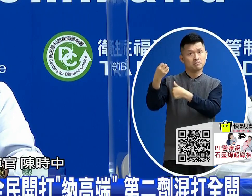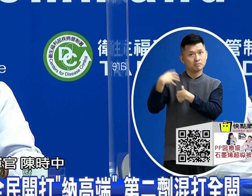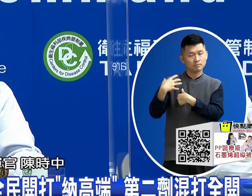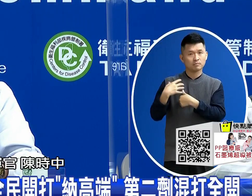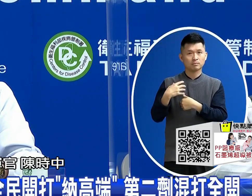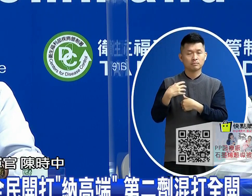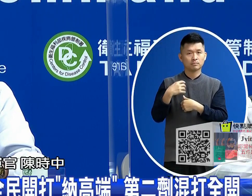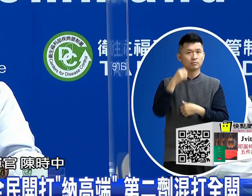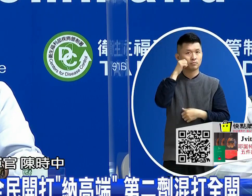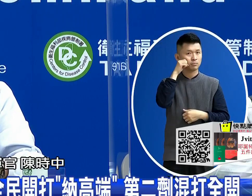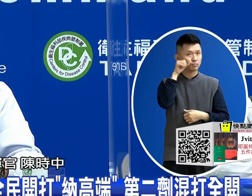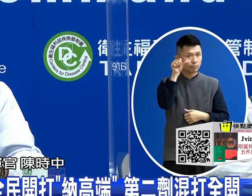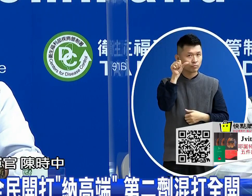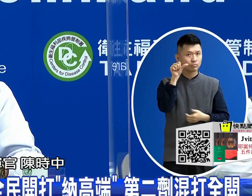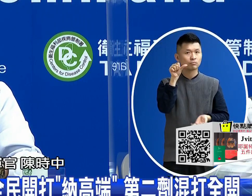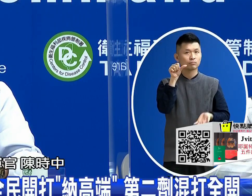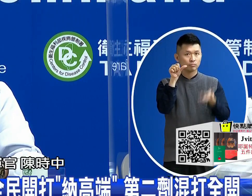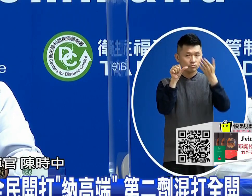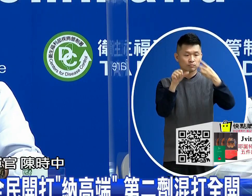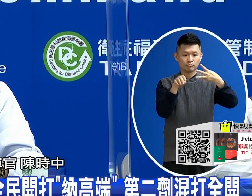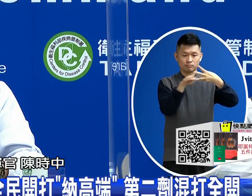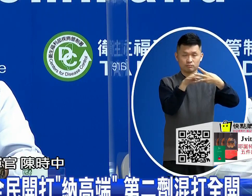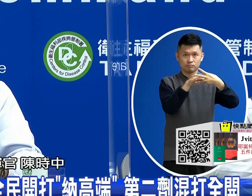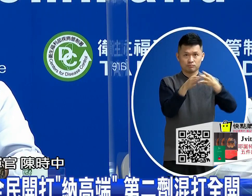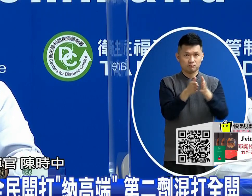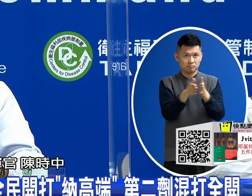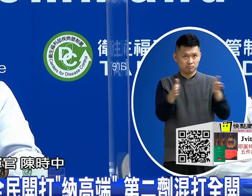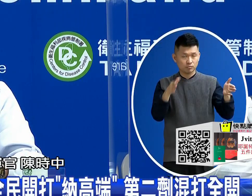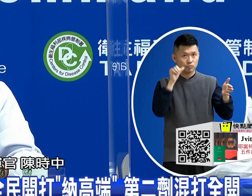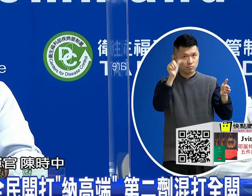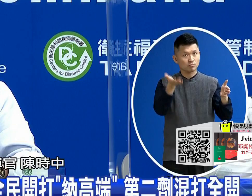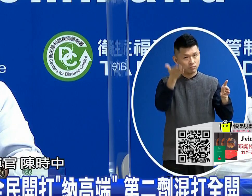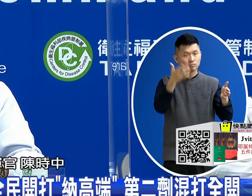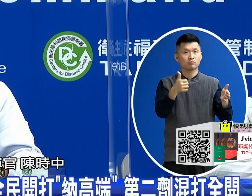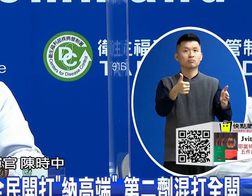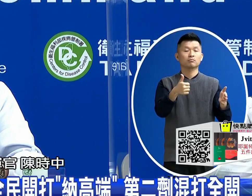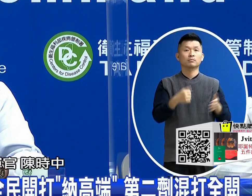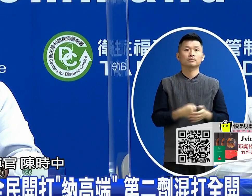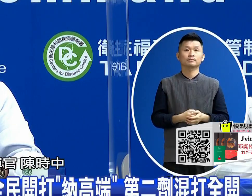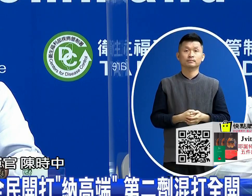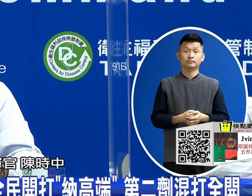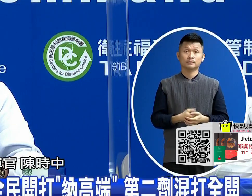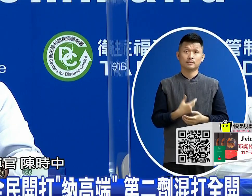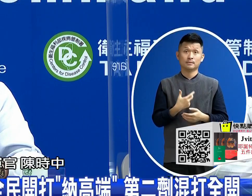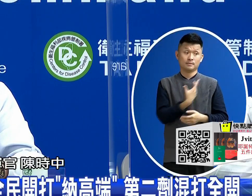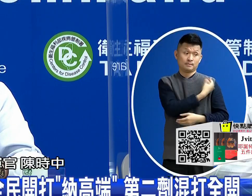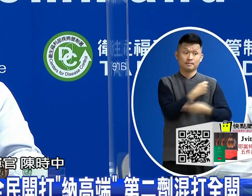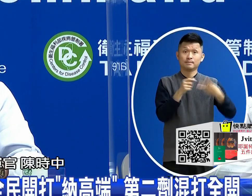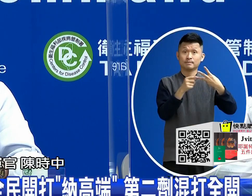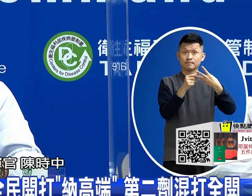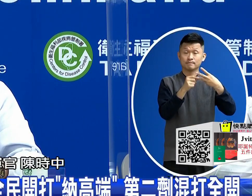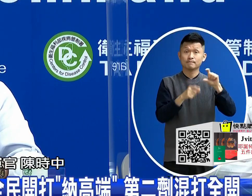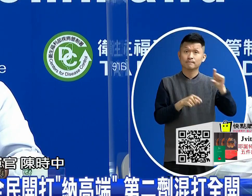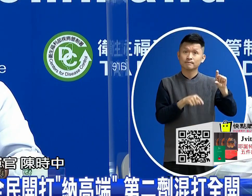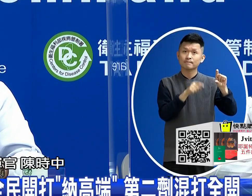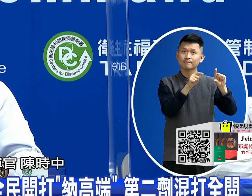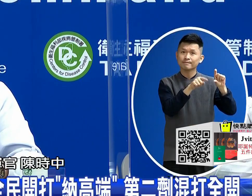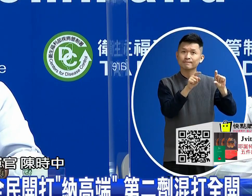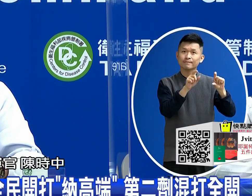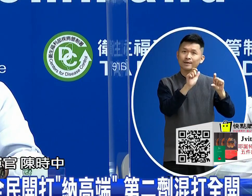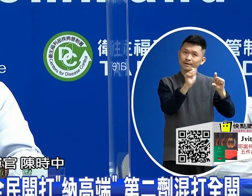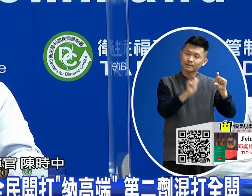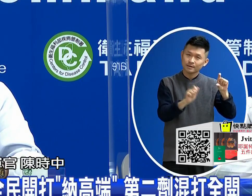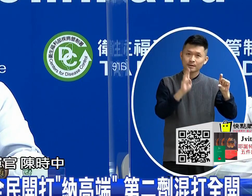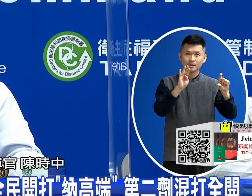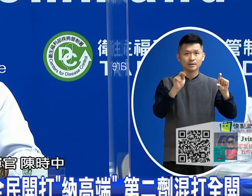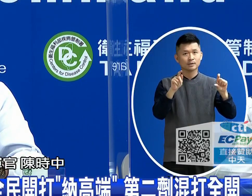5个月，间隔第二剂5个月。那至于在追加剂相关的厂牌，但是基